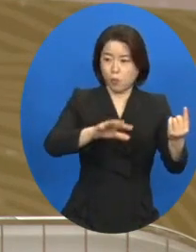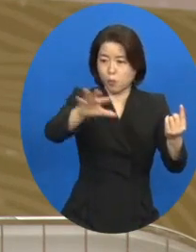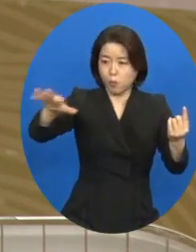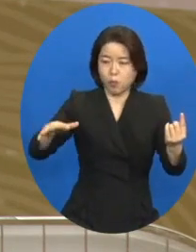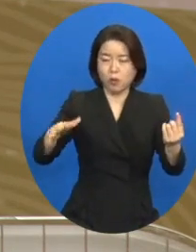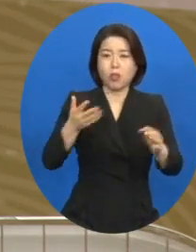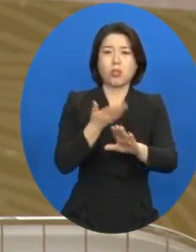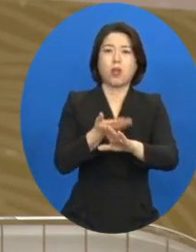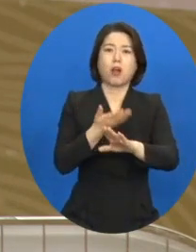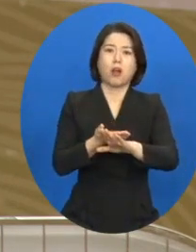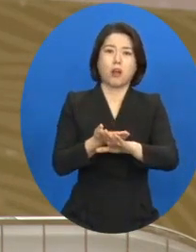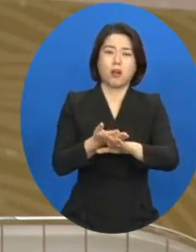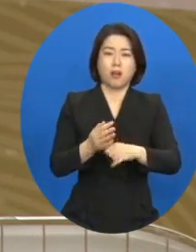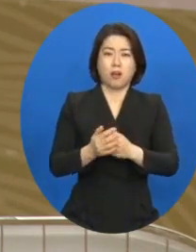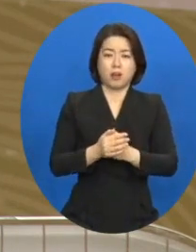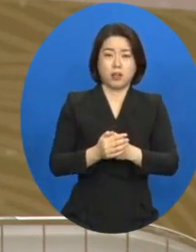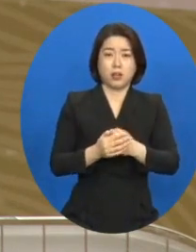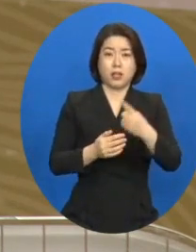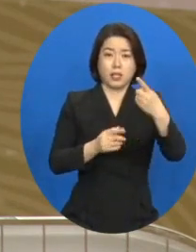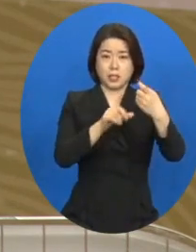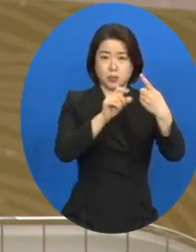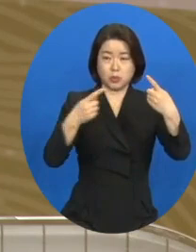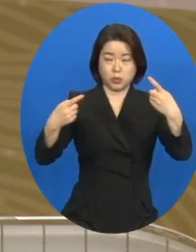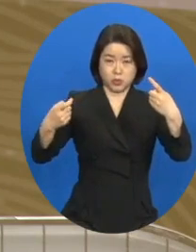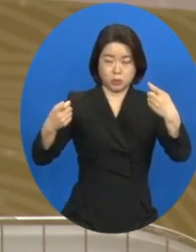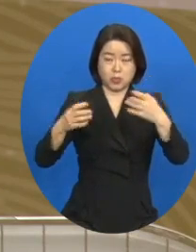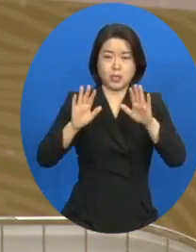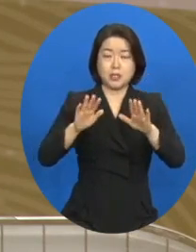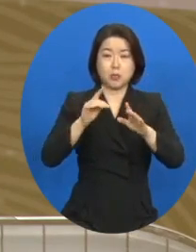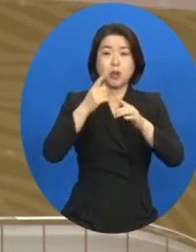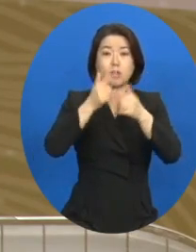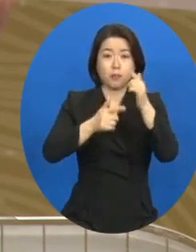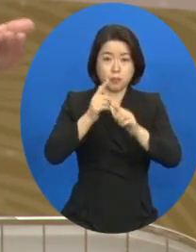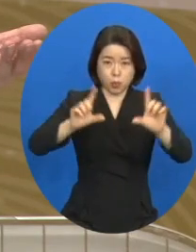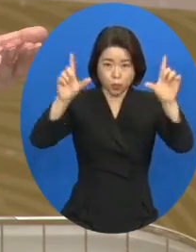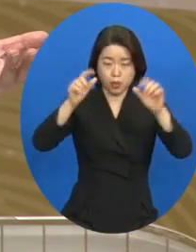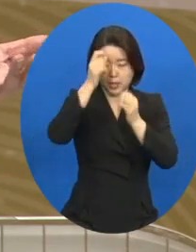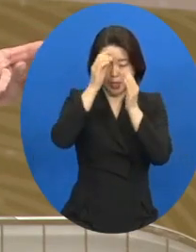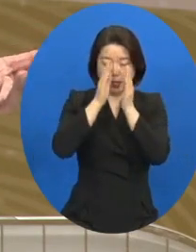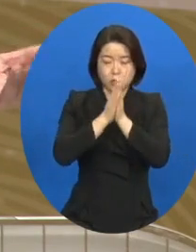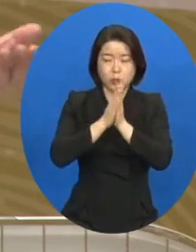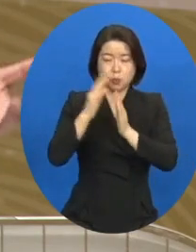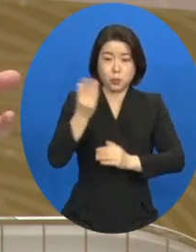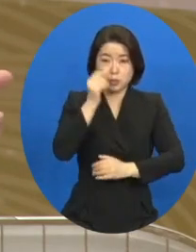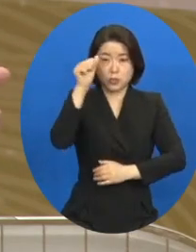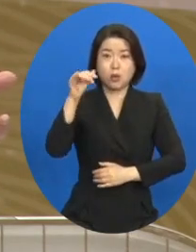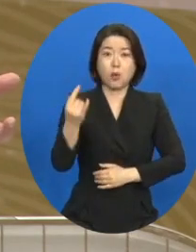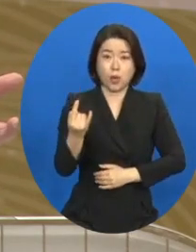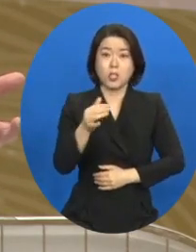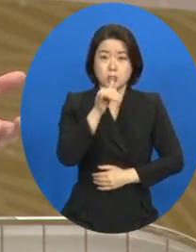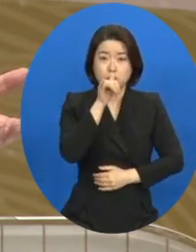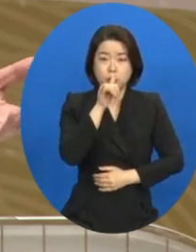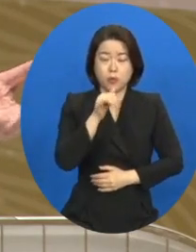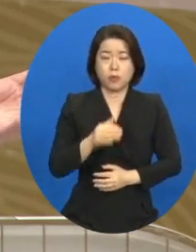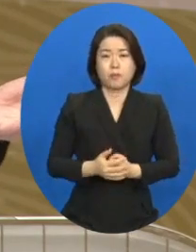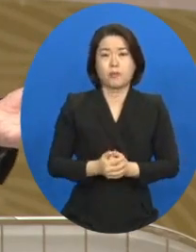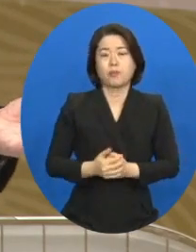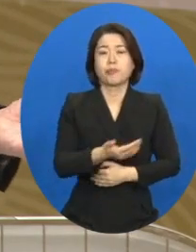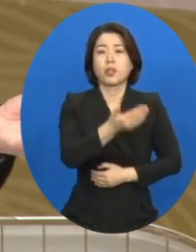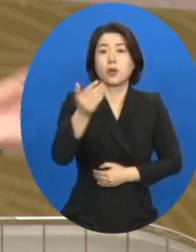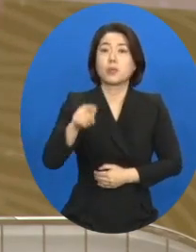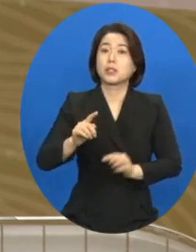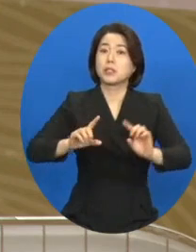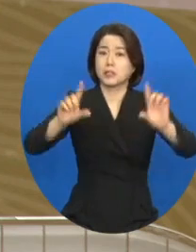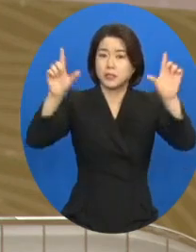문제예요. 11월 11일 이번 목요일 우리 기도 성회를 합니다. 여러분